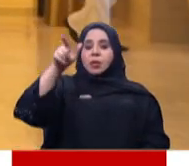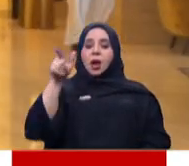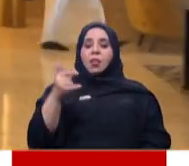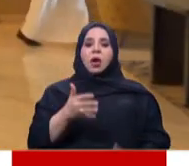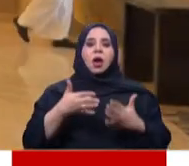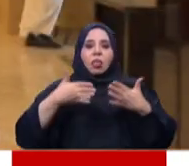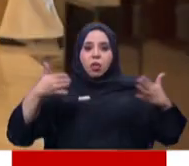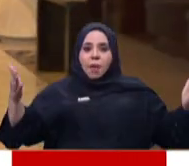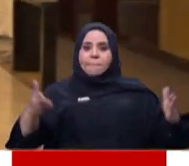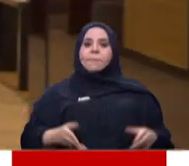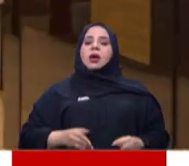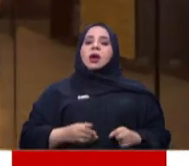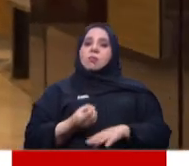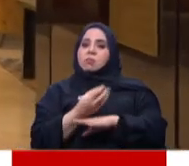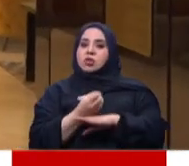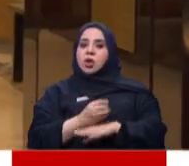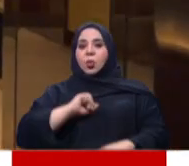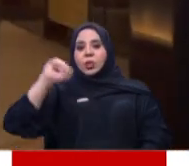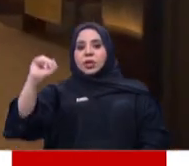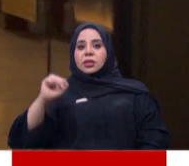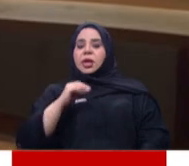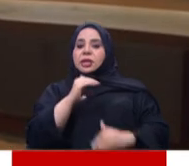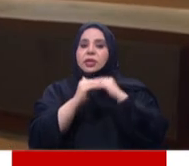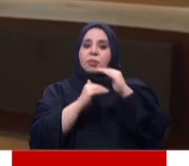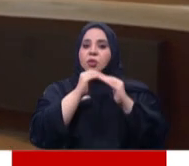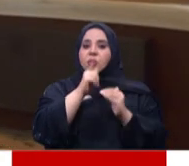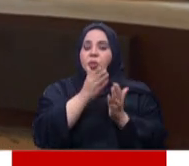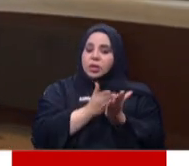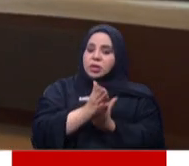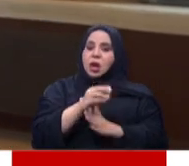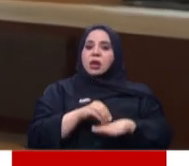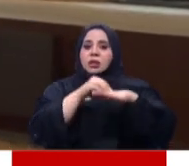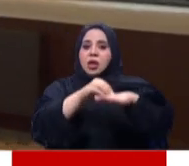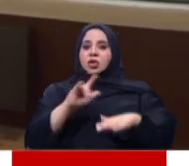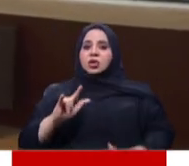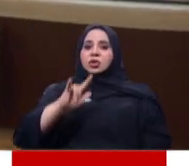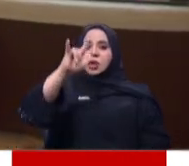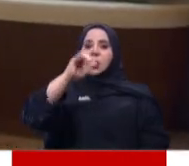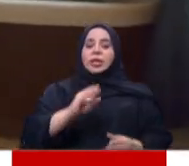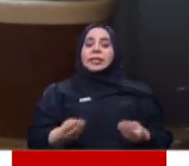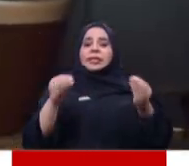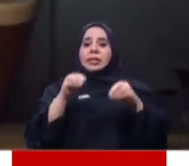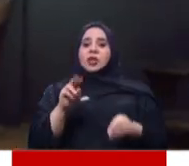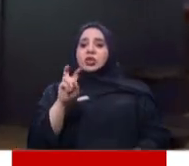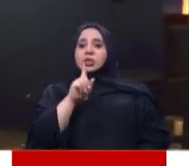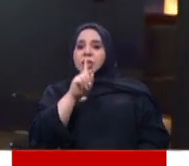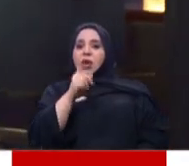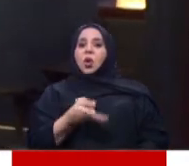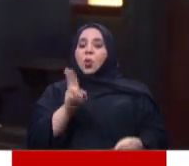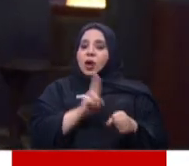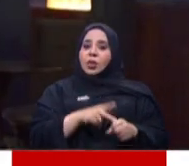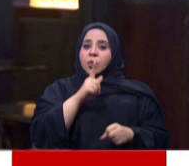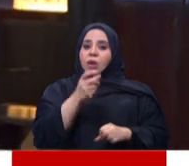أضخم المشاريع الوطنية التنموية وأهمها في قطاع النقل الجوي منذ أكثر من 20 عاما، إذ يضم